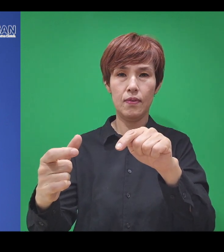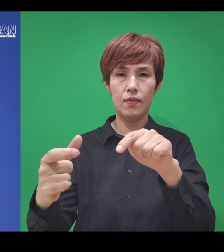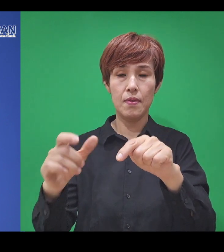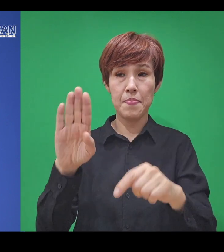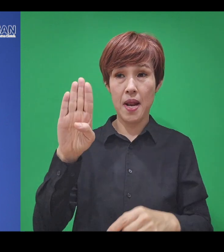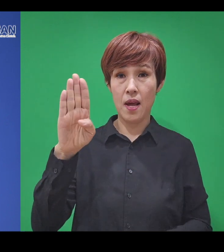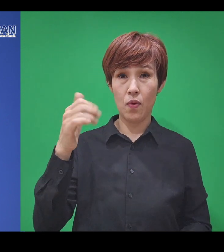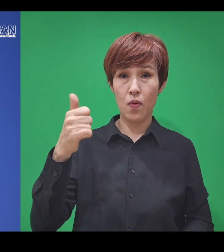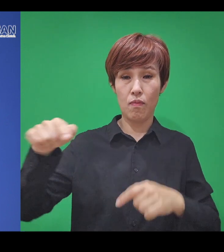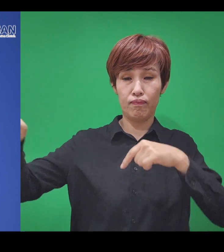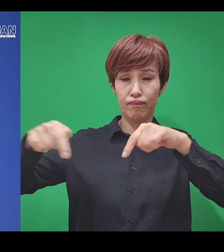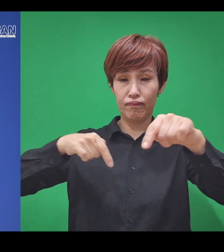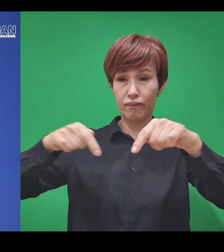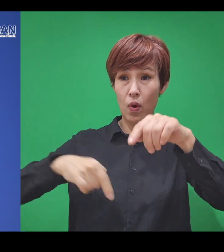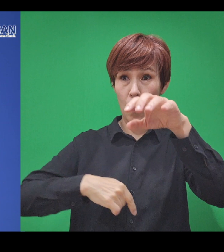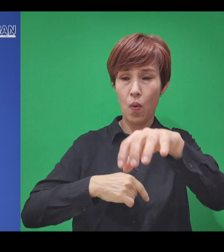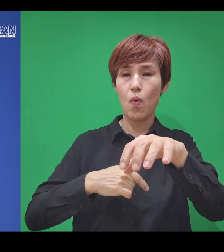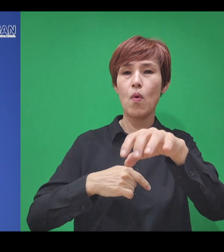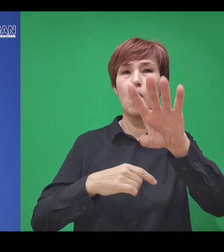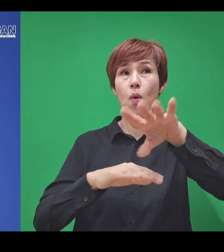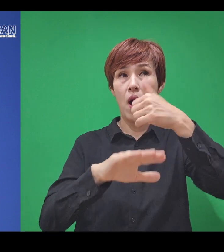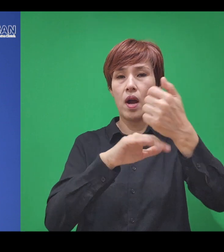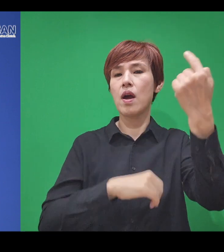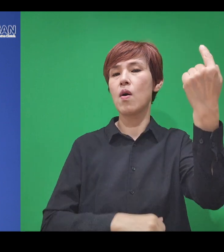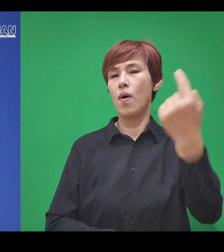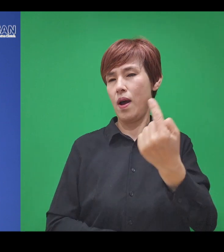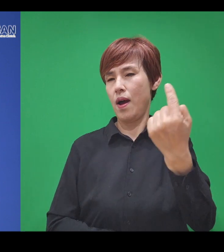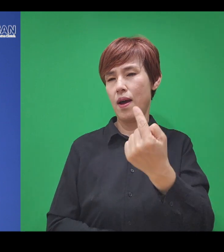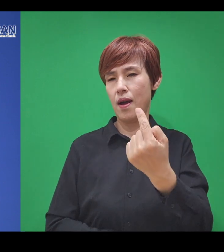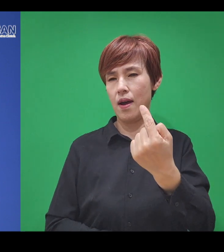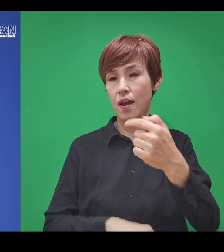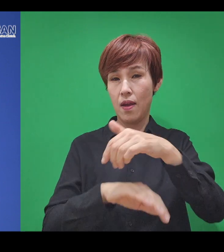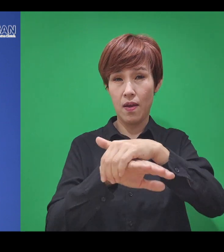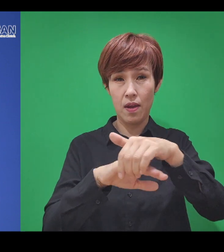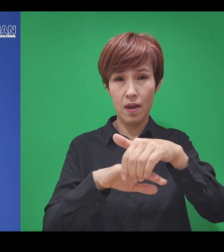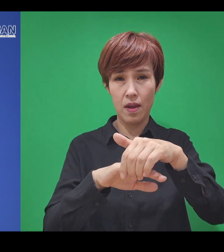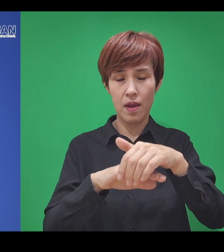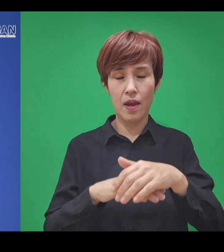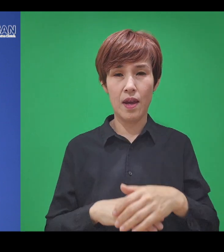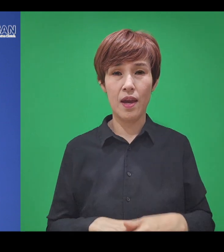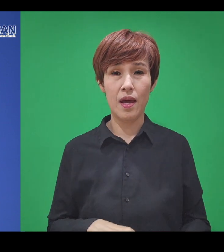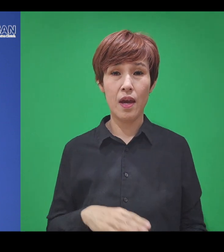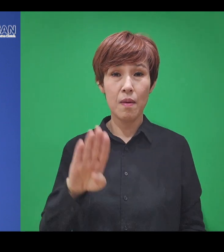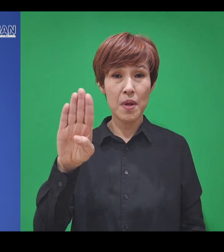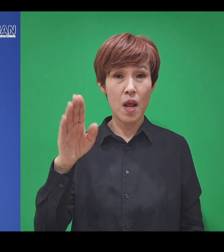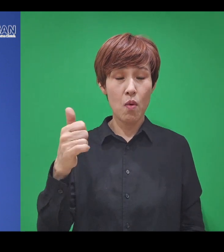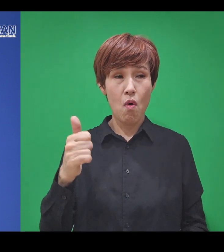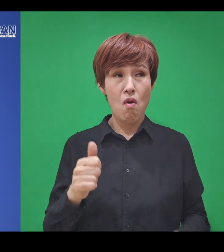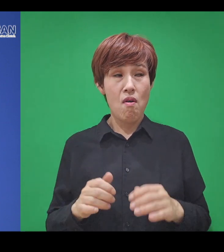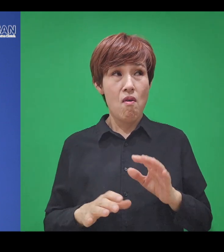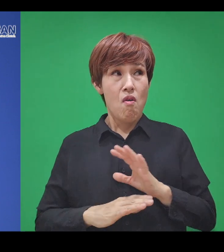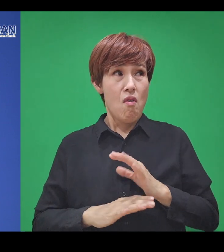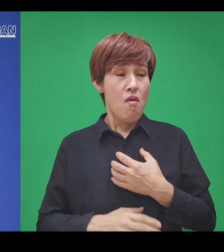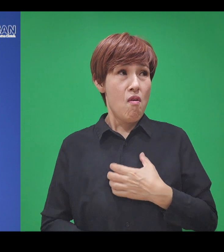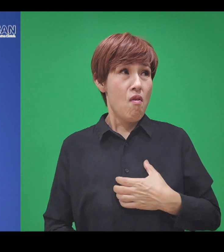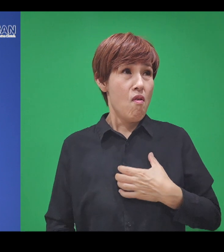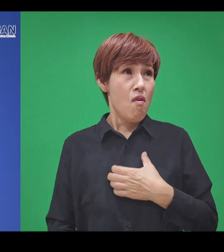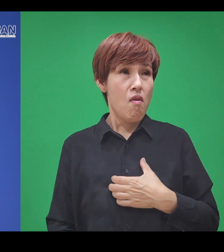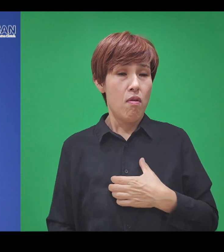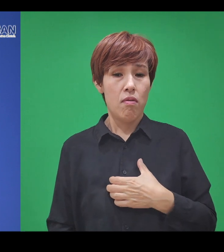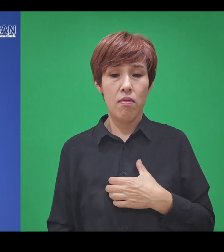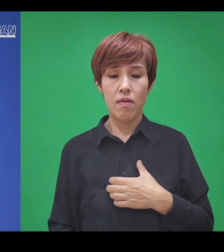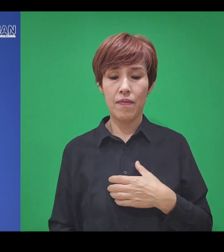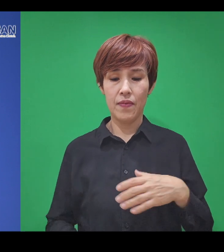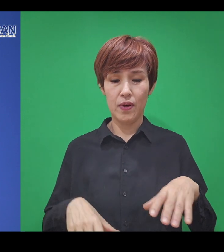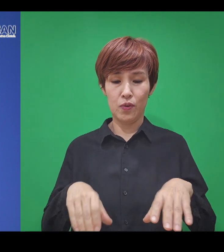빌라도가 통치하는 지역을 순방하기로 되어 있었습니다. 끔찍하죠? 내가 총독으로 있을